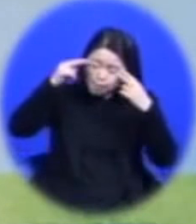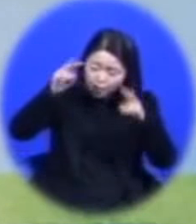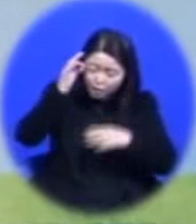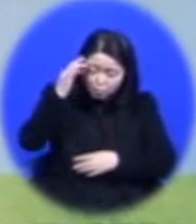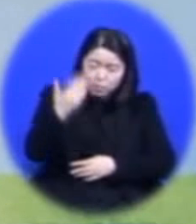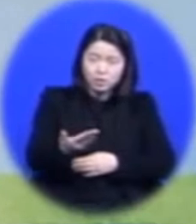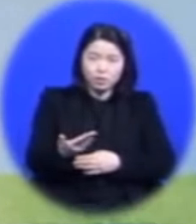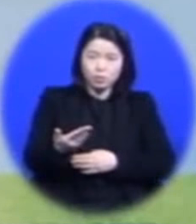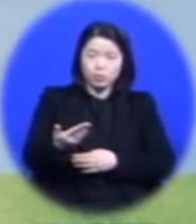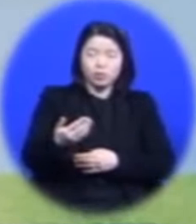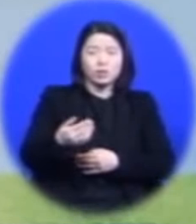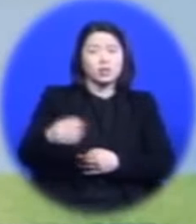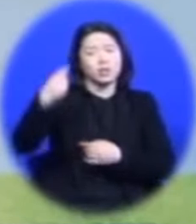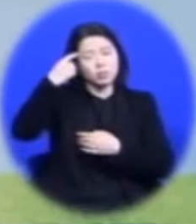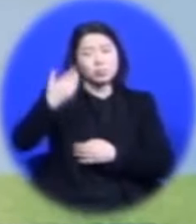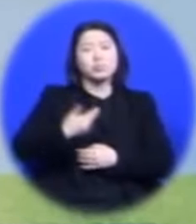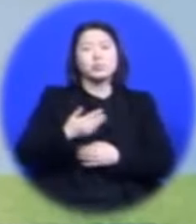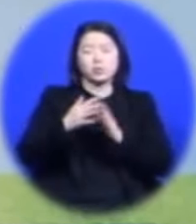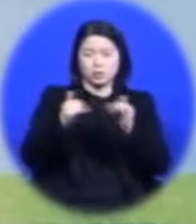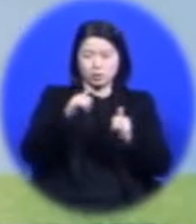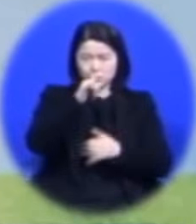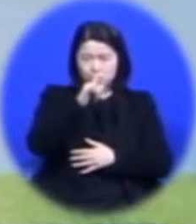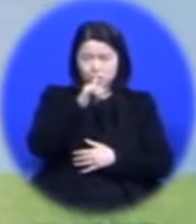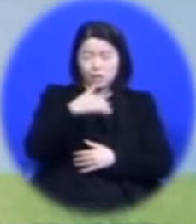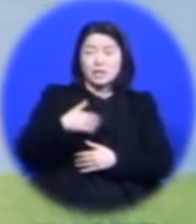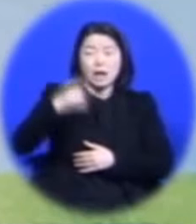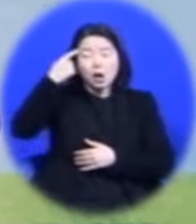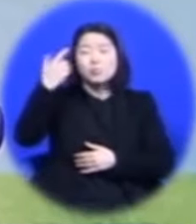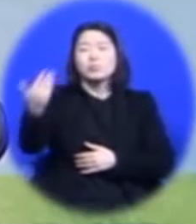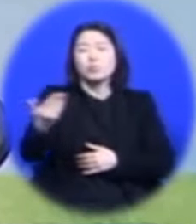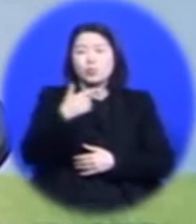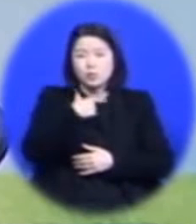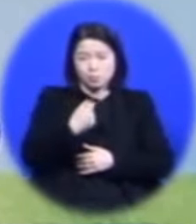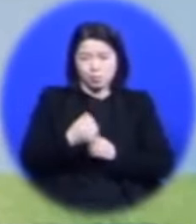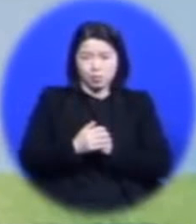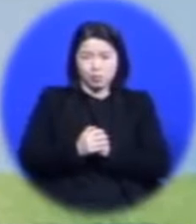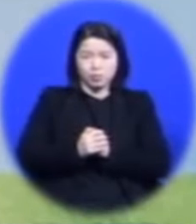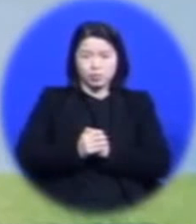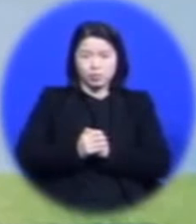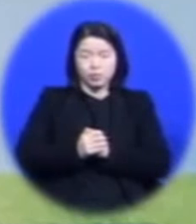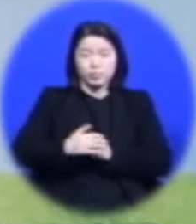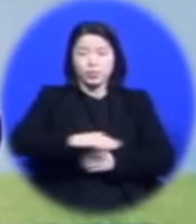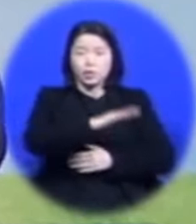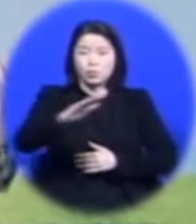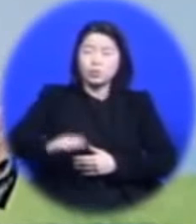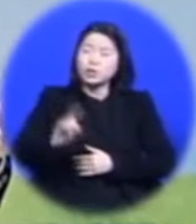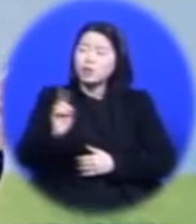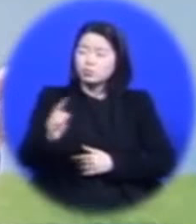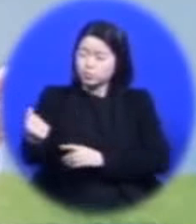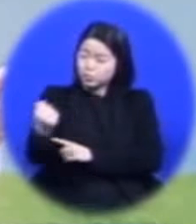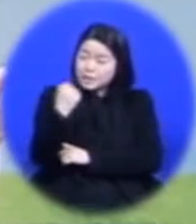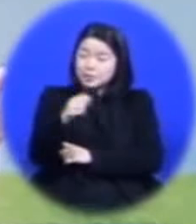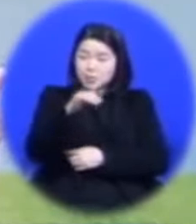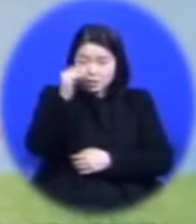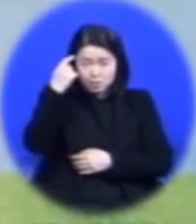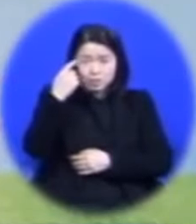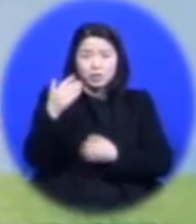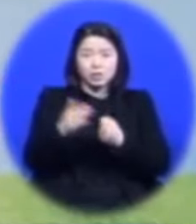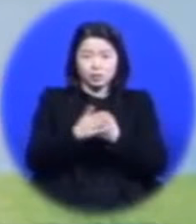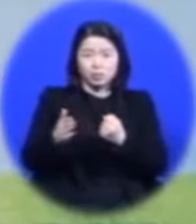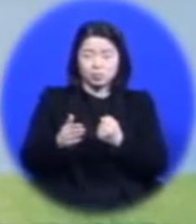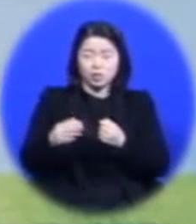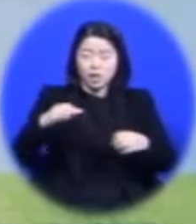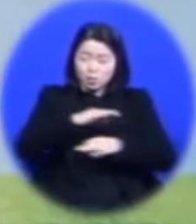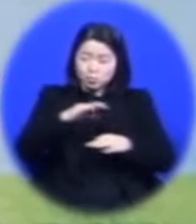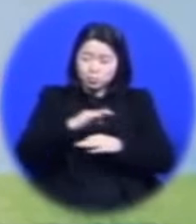계세요 제가 그분에게 묻고 싶어요 우리가 무슨 힘이 있어서 불리한